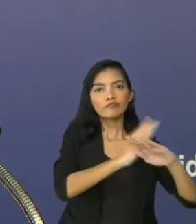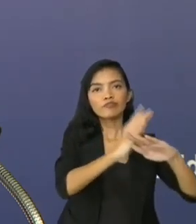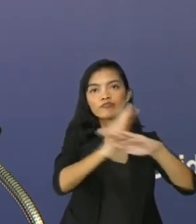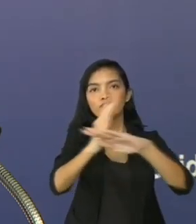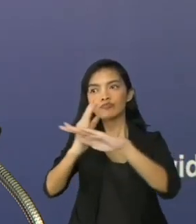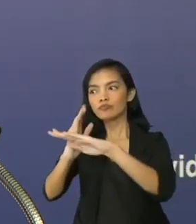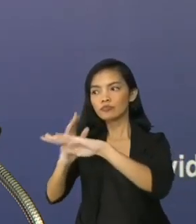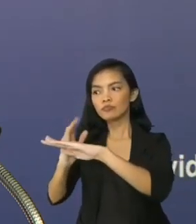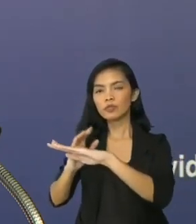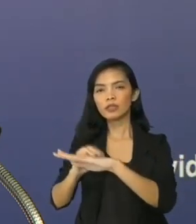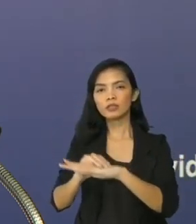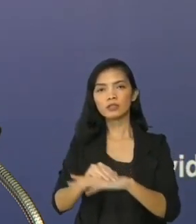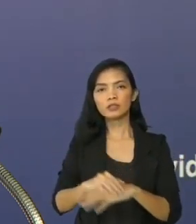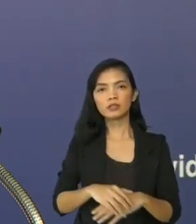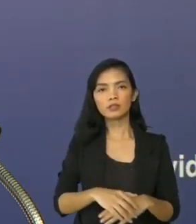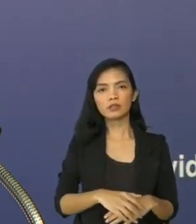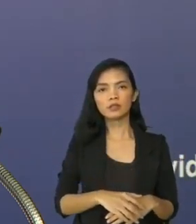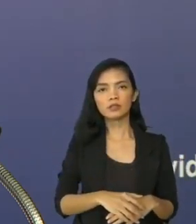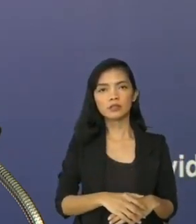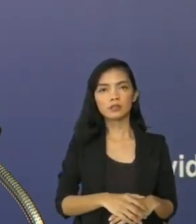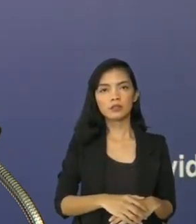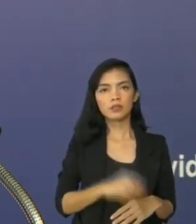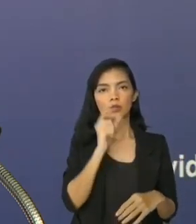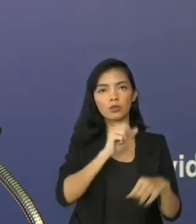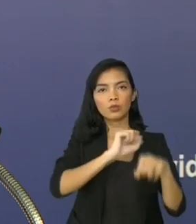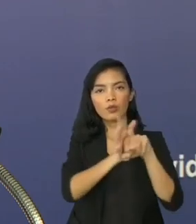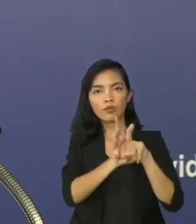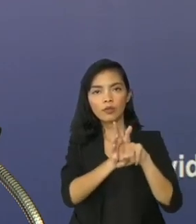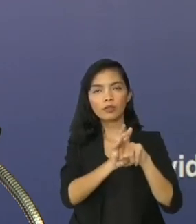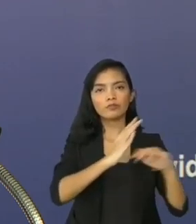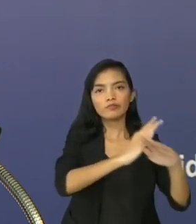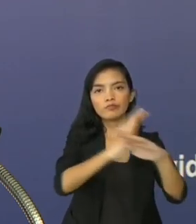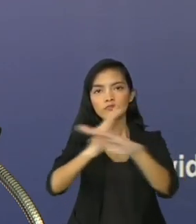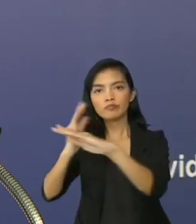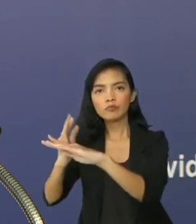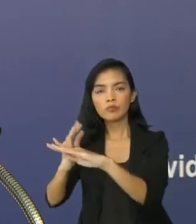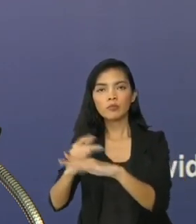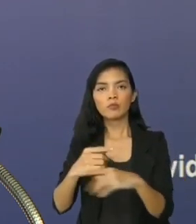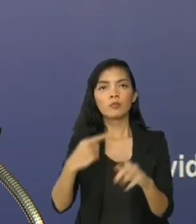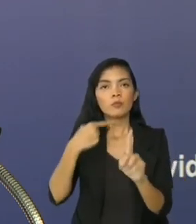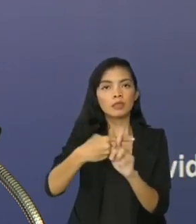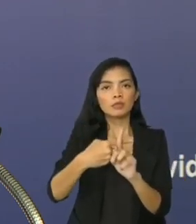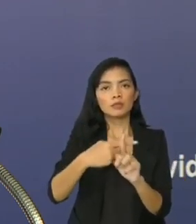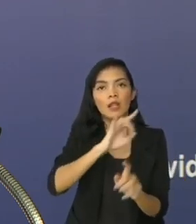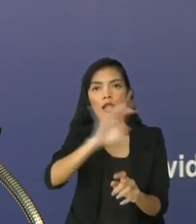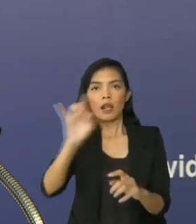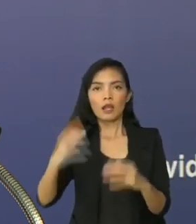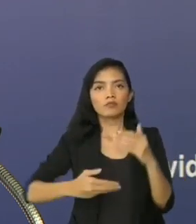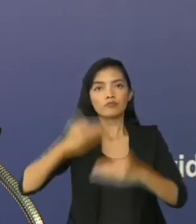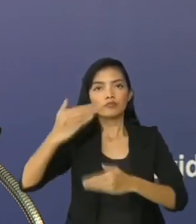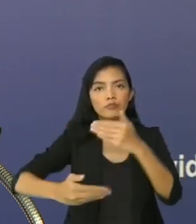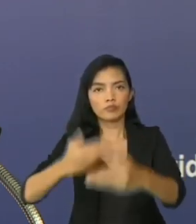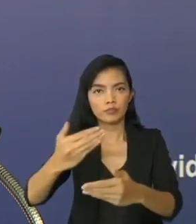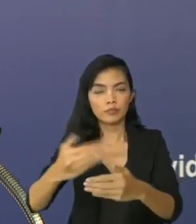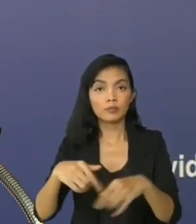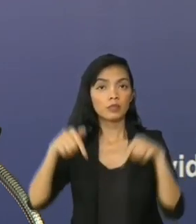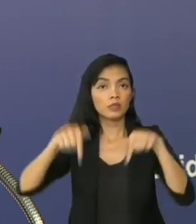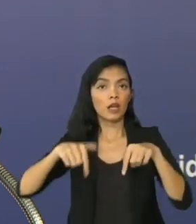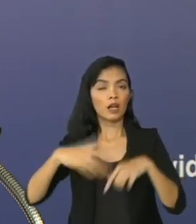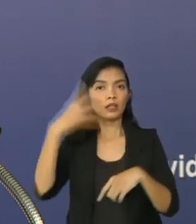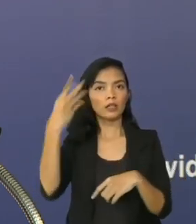rangka pencegahan kofit nineteen maupun upaya penanganan lebih lanjut hari ini desa memiliki